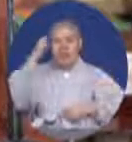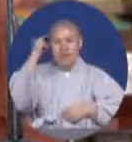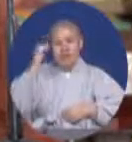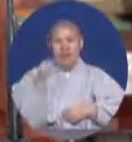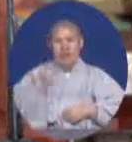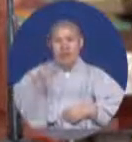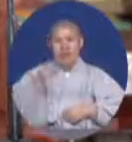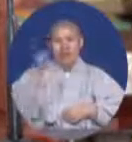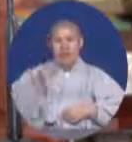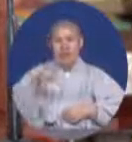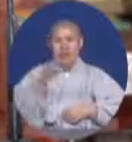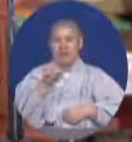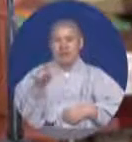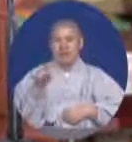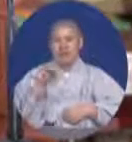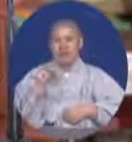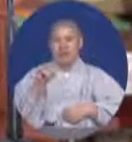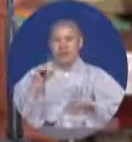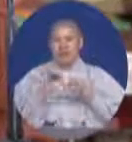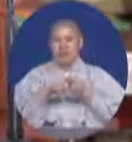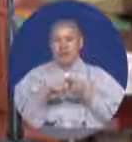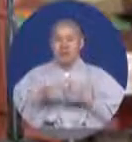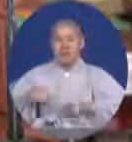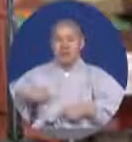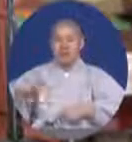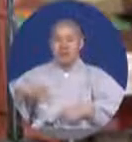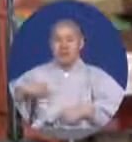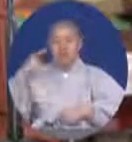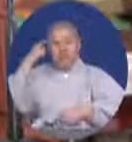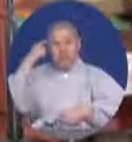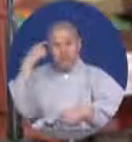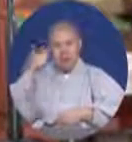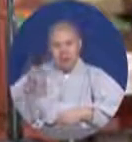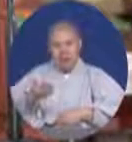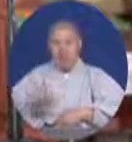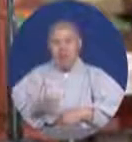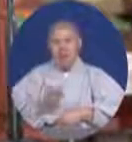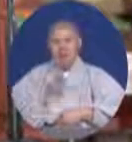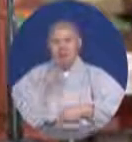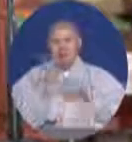허수아비를 모르느냐 이 말이에요. 그러니까 허수아비를 바로 봐라.